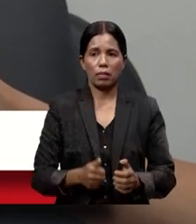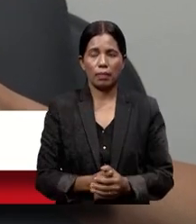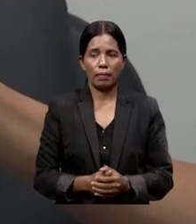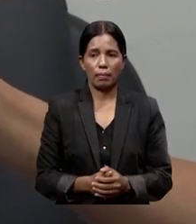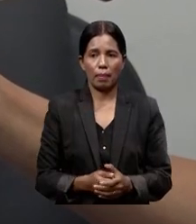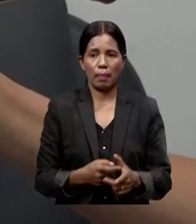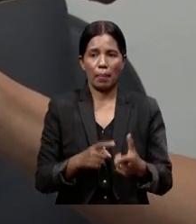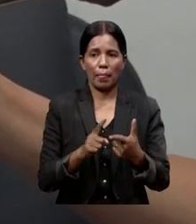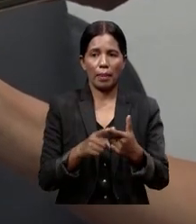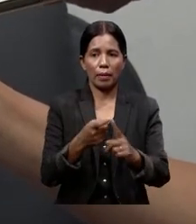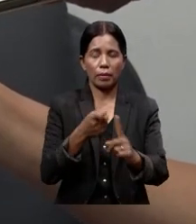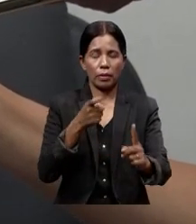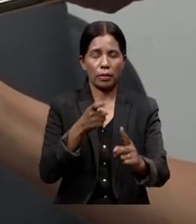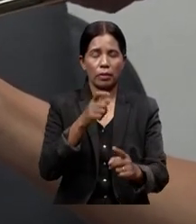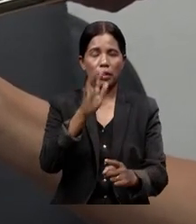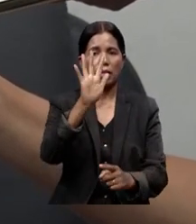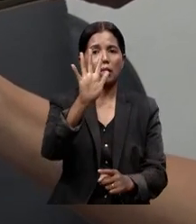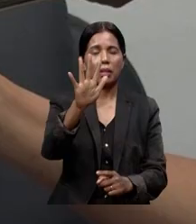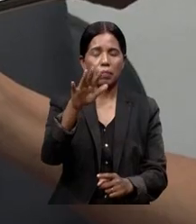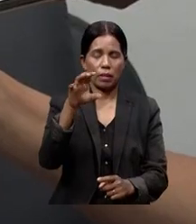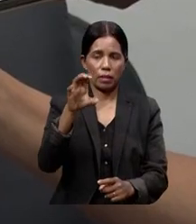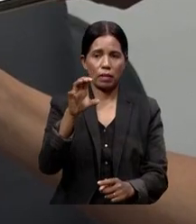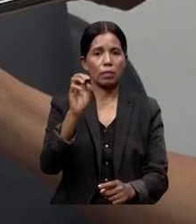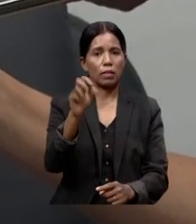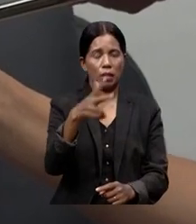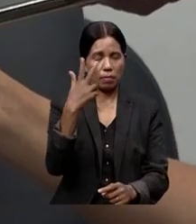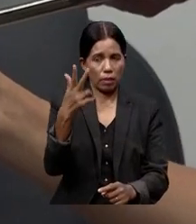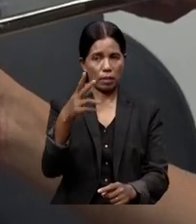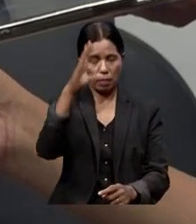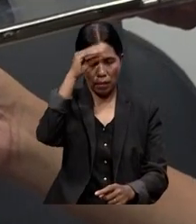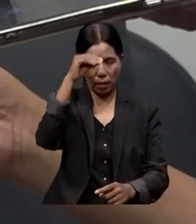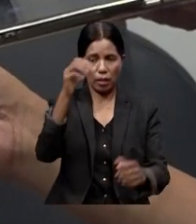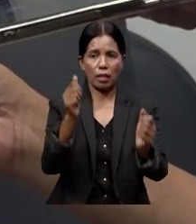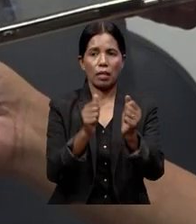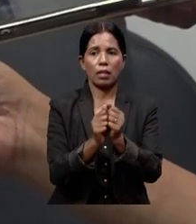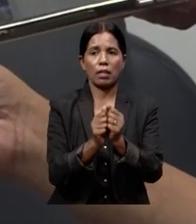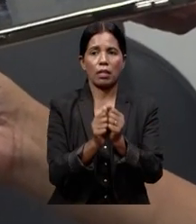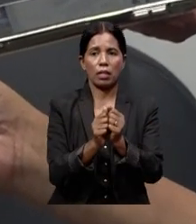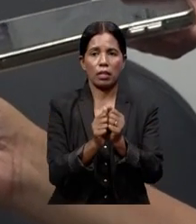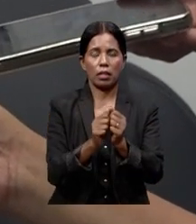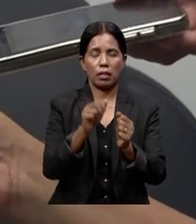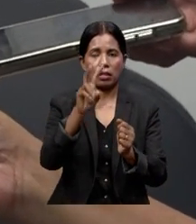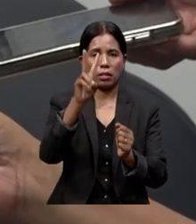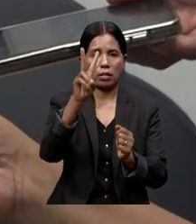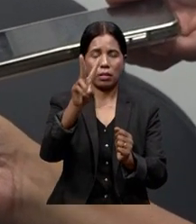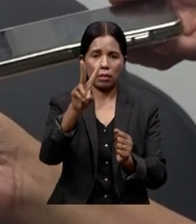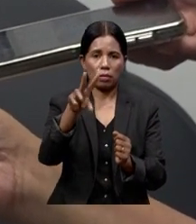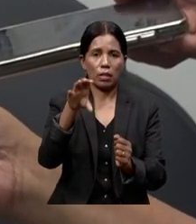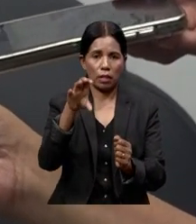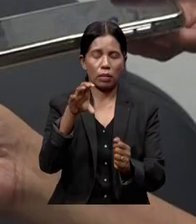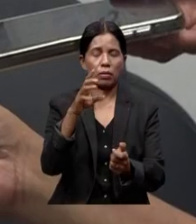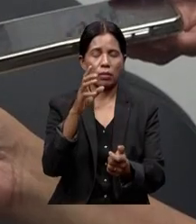513, usi 513 ne mane hamutu 276.